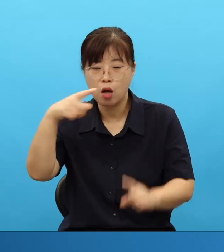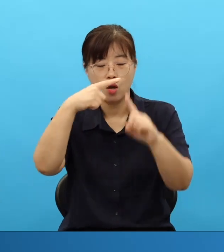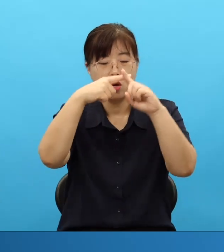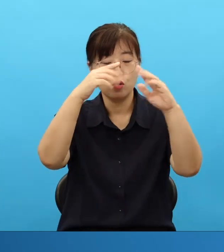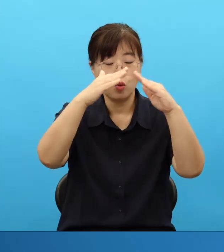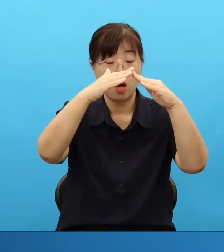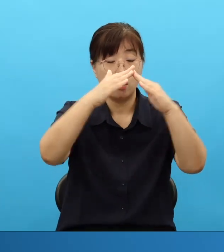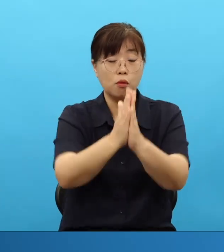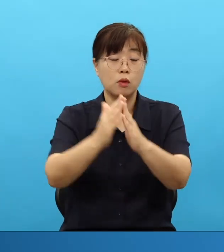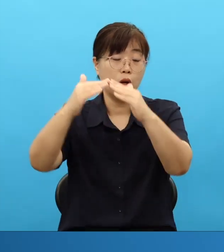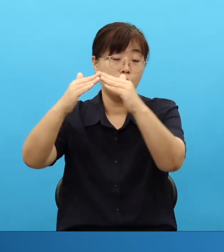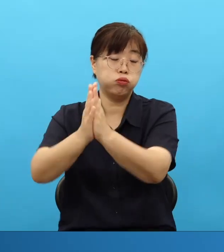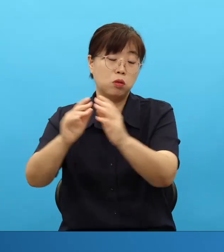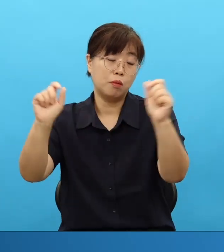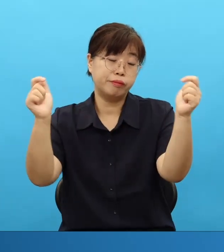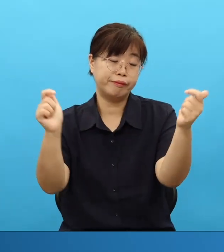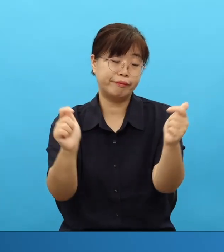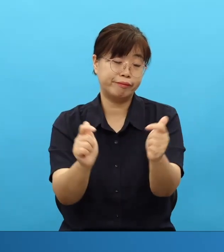있습니다